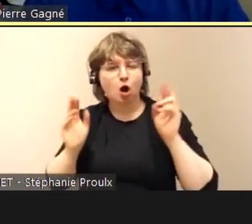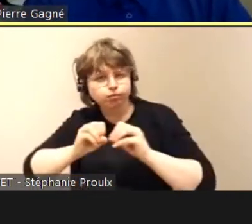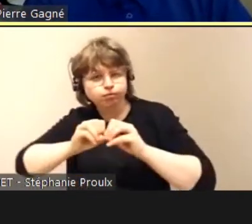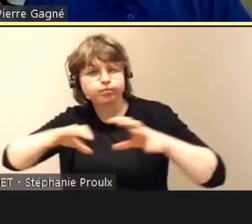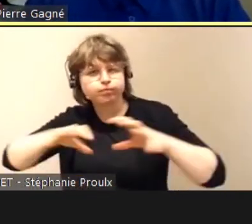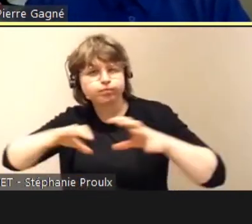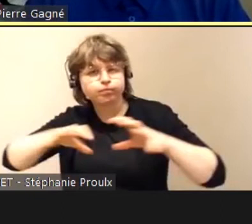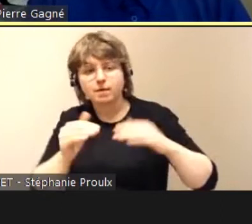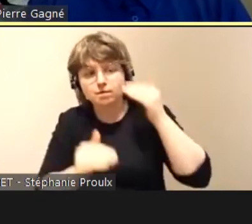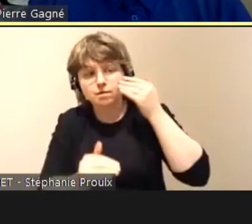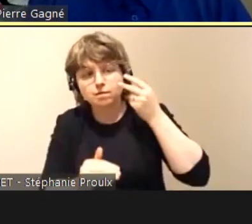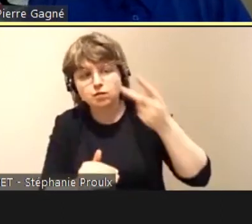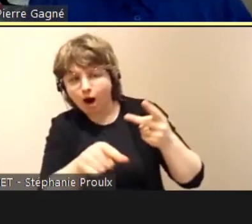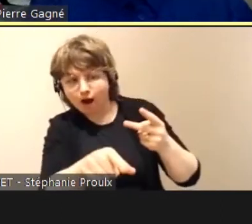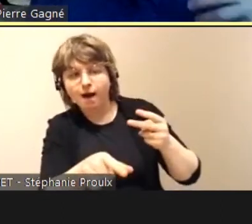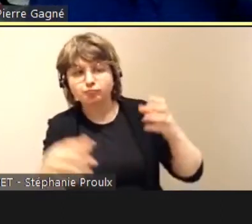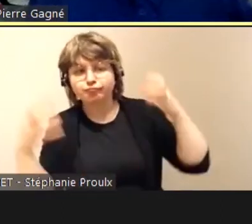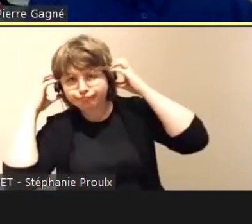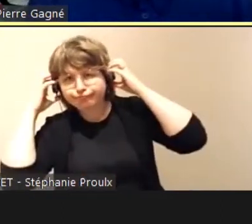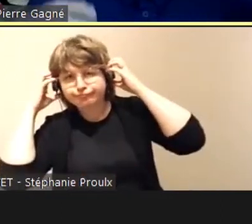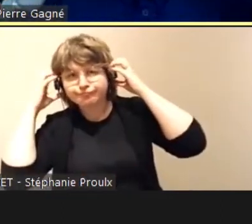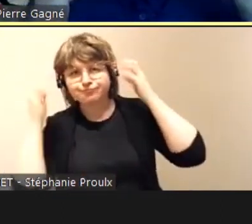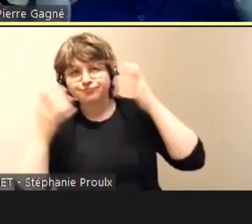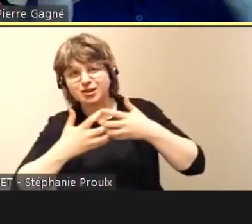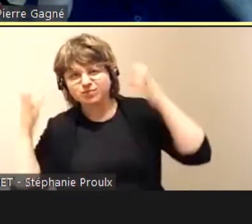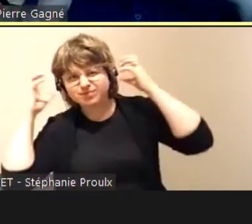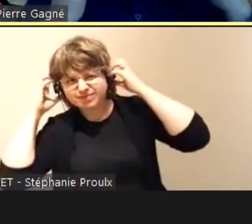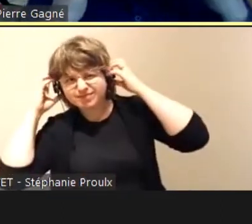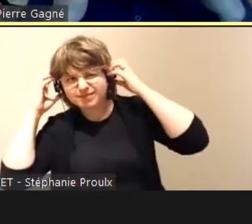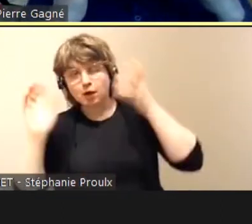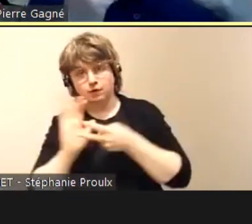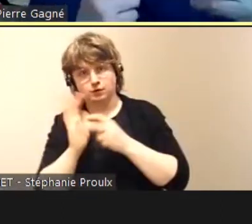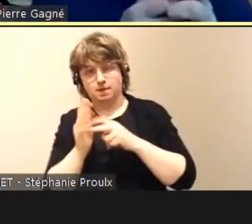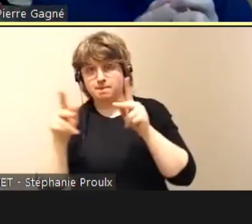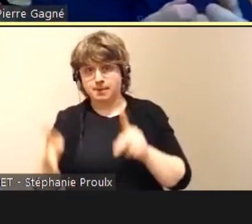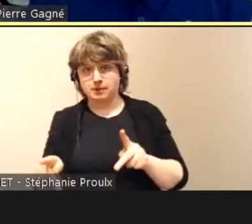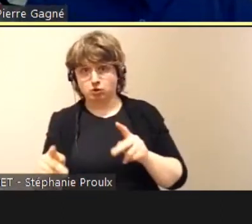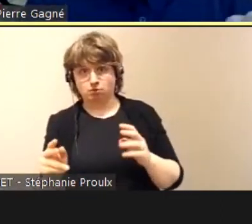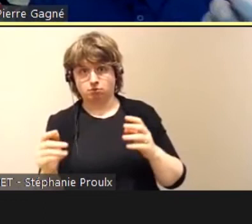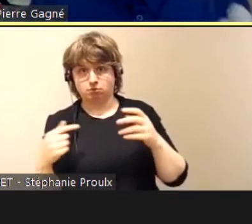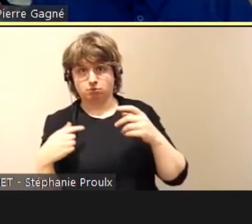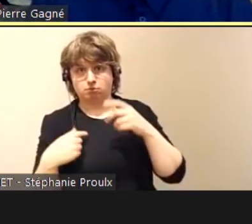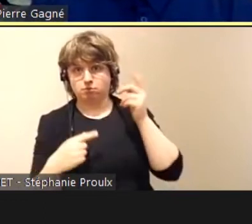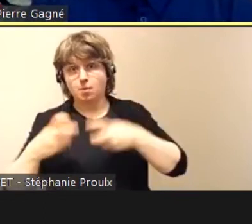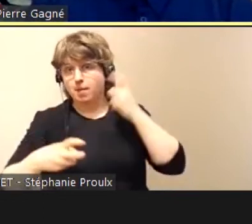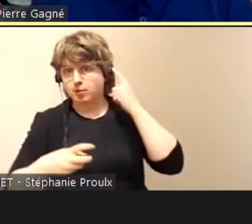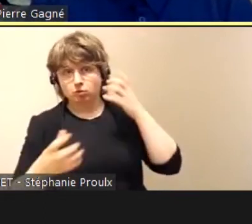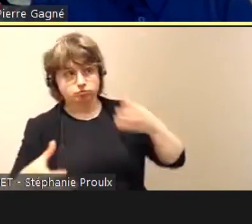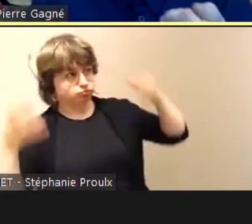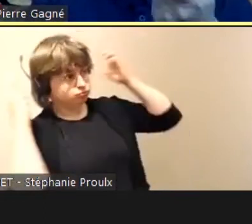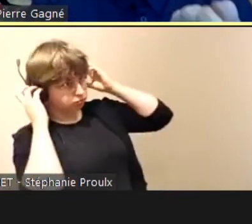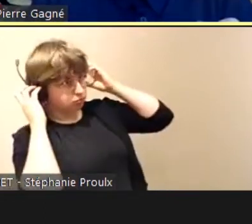voit sur l'écran présentement qui permettent, avec l'aide d'écouteurs qu'on porte, puis avec un petit amplificateur